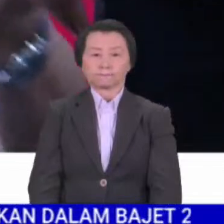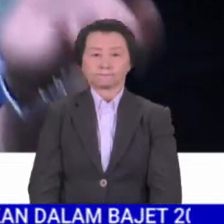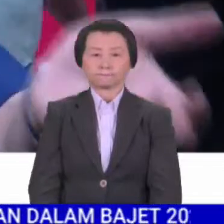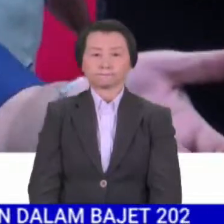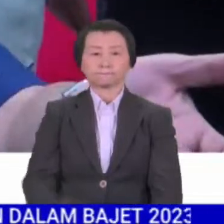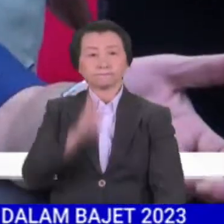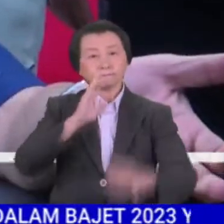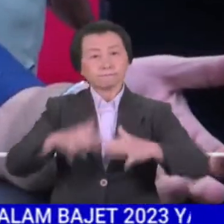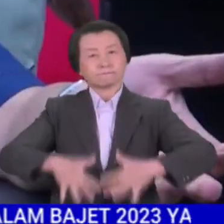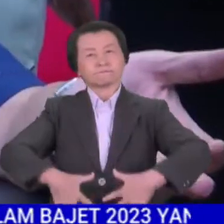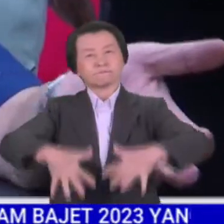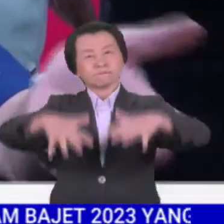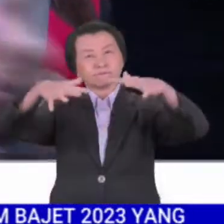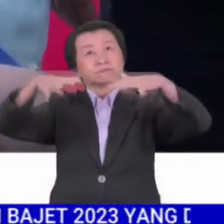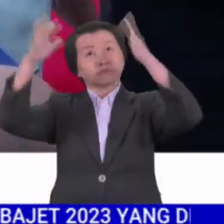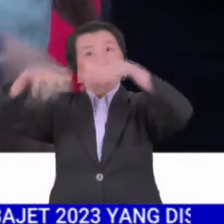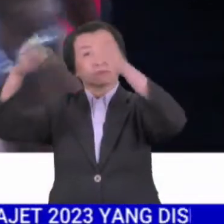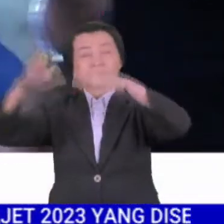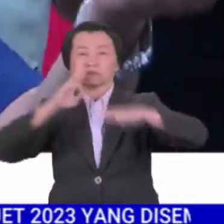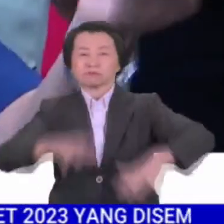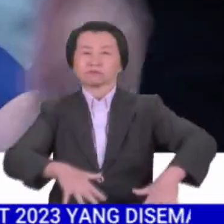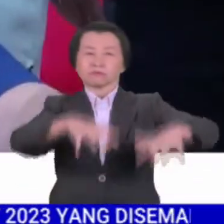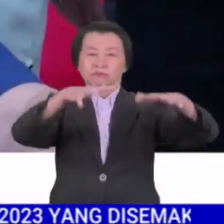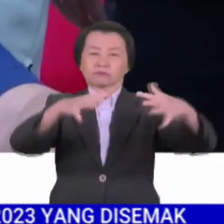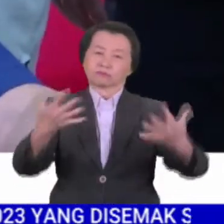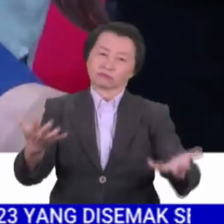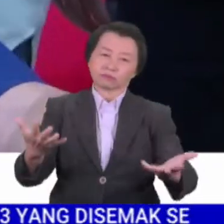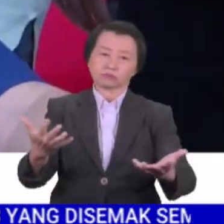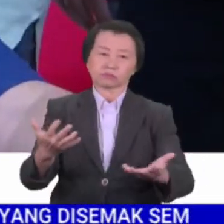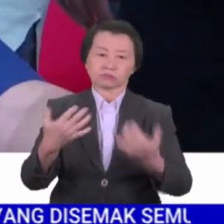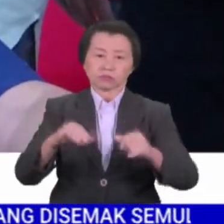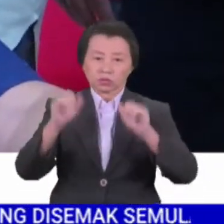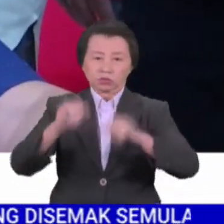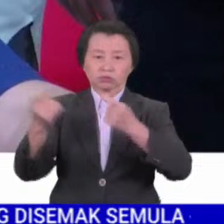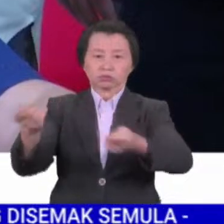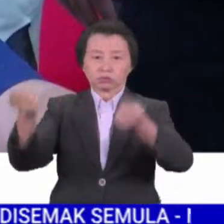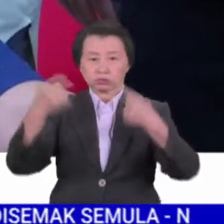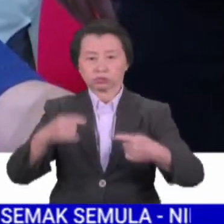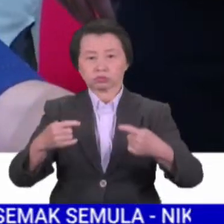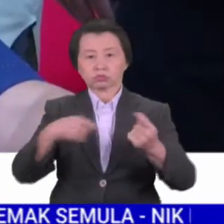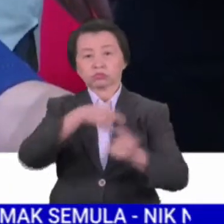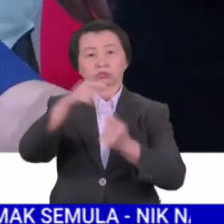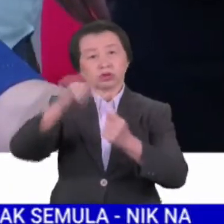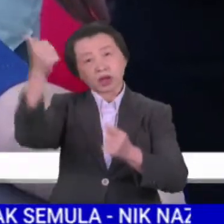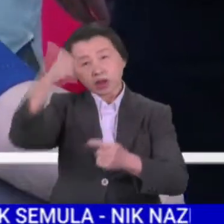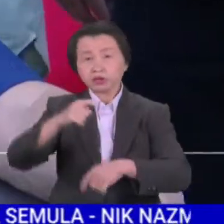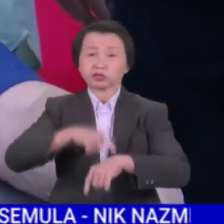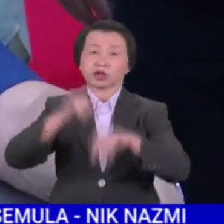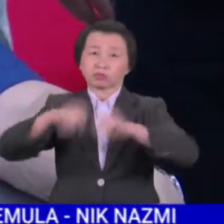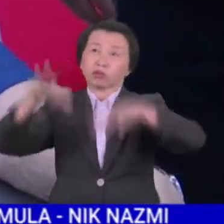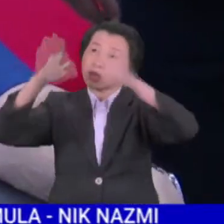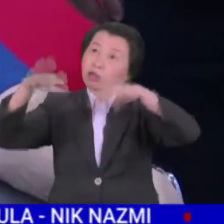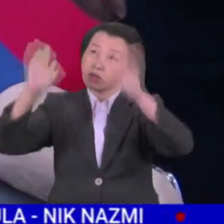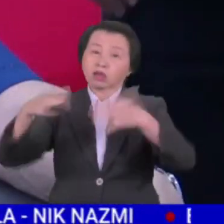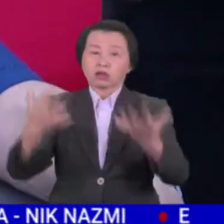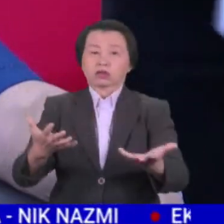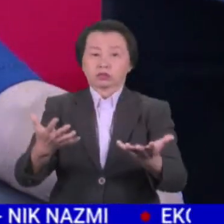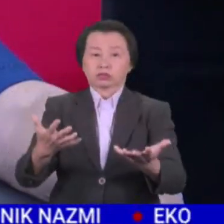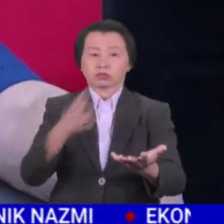Bencana kita tak boleh ramalkan dan dia boleh datang bila-bila masa, dan setakat